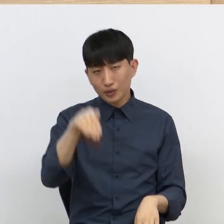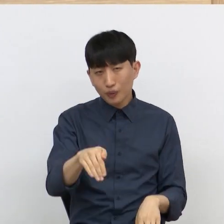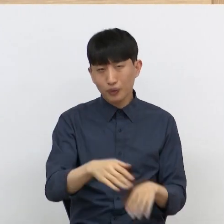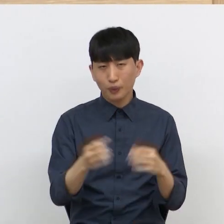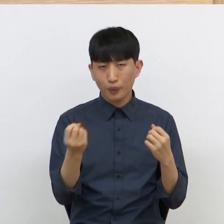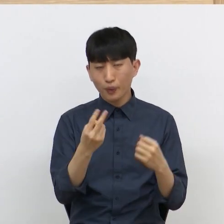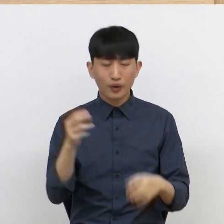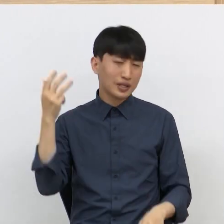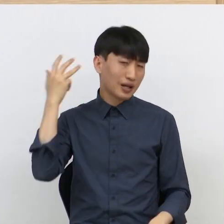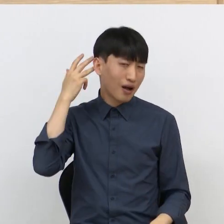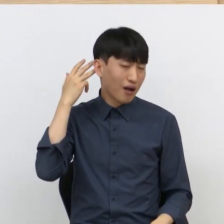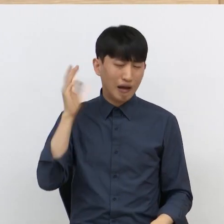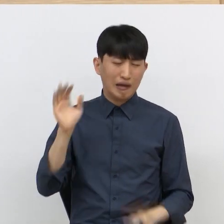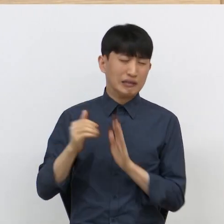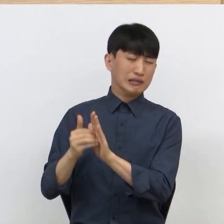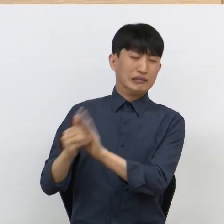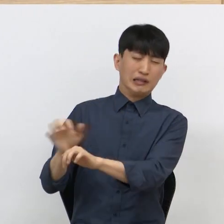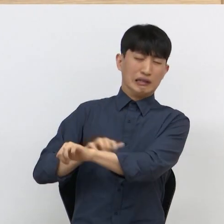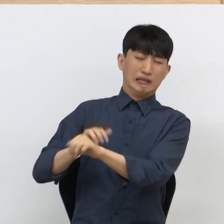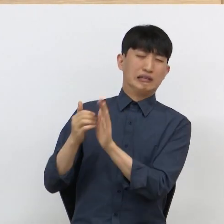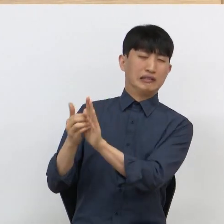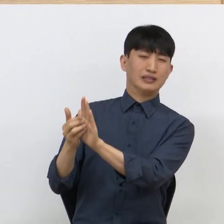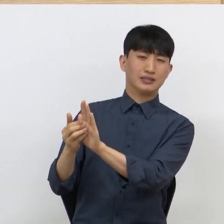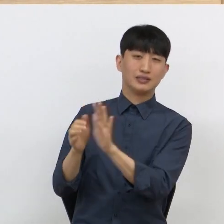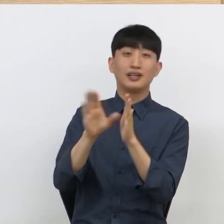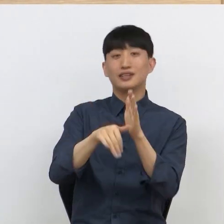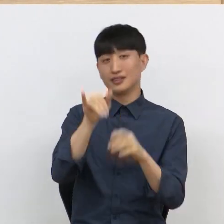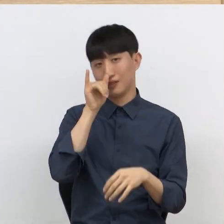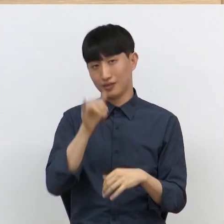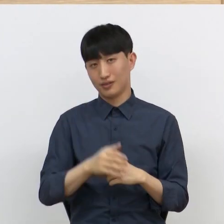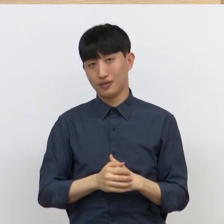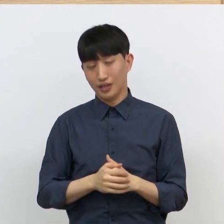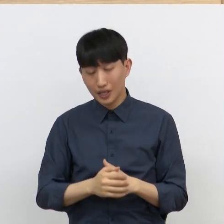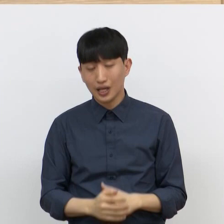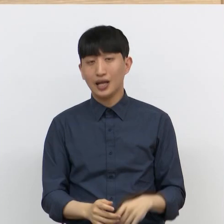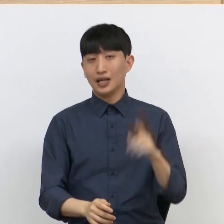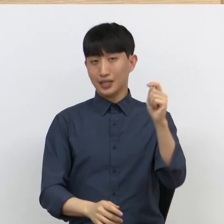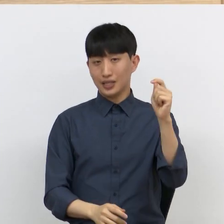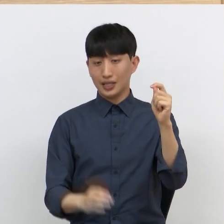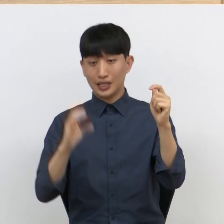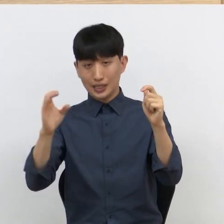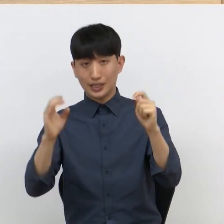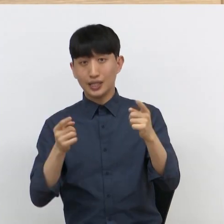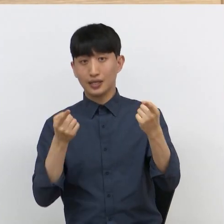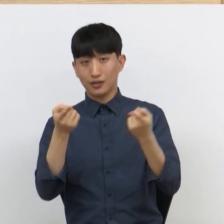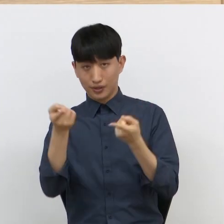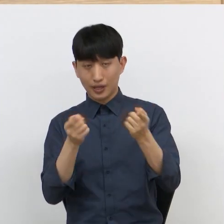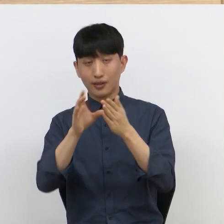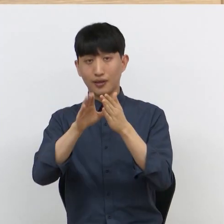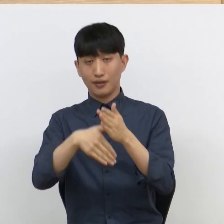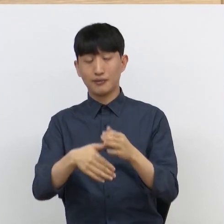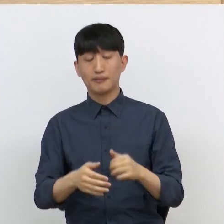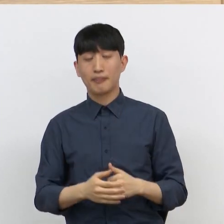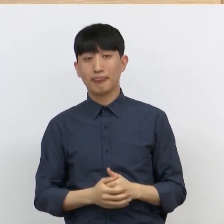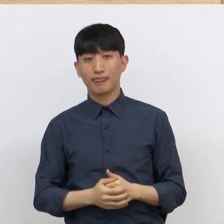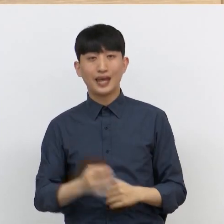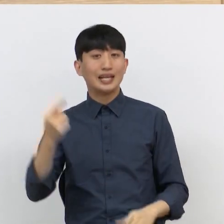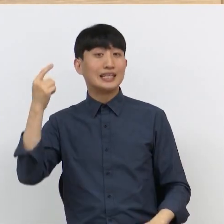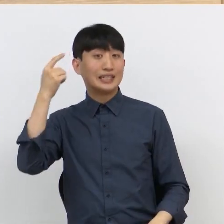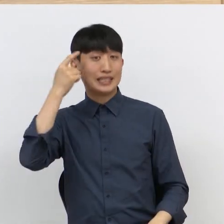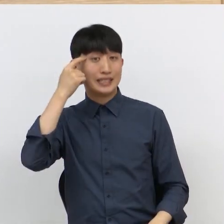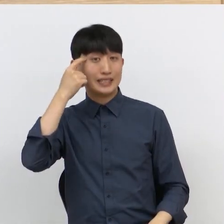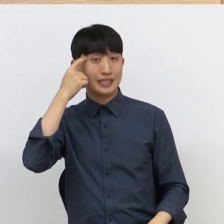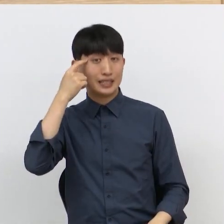됩니다. 그래서 우리가 이런 T레벨과 C레벨을 설정을 하려면 인지가 좋은